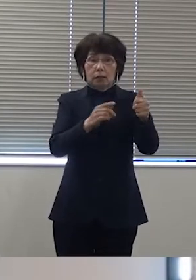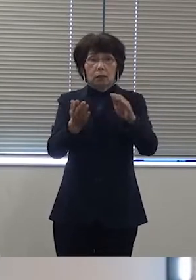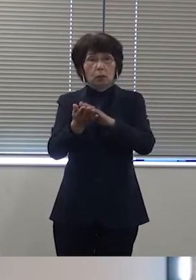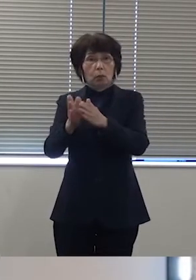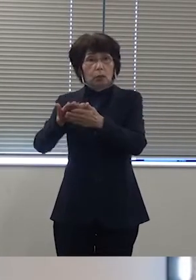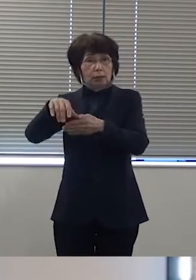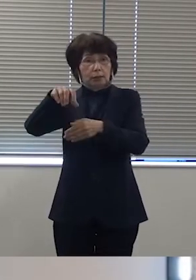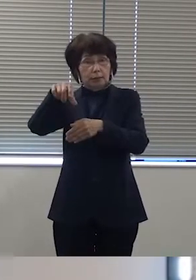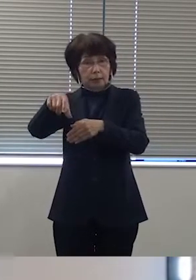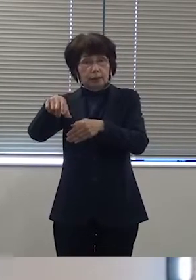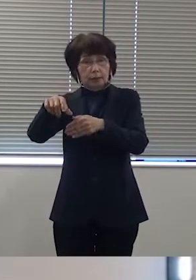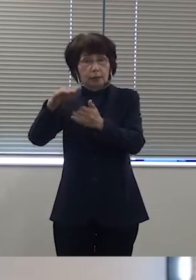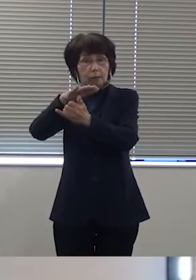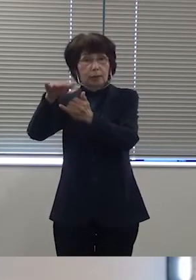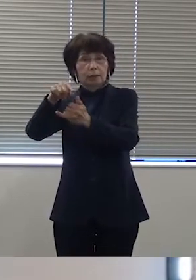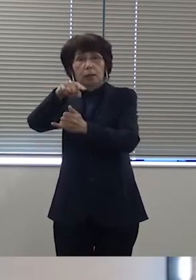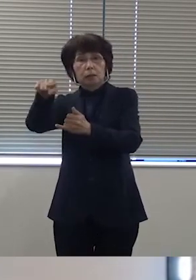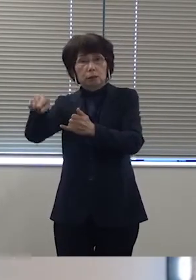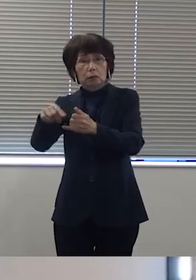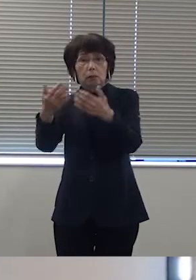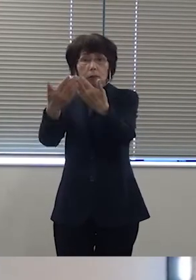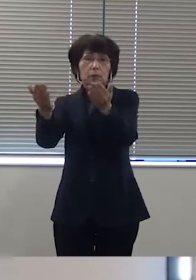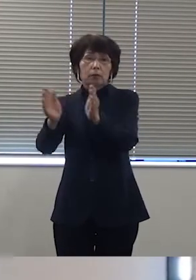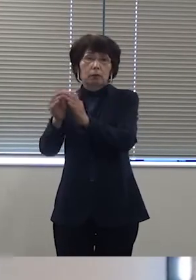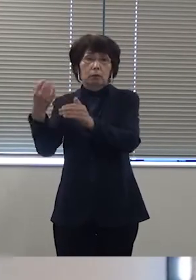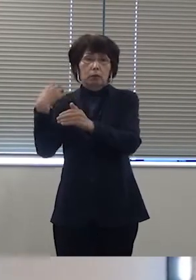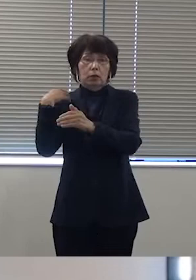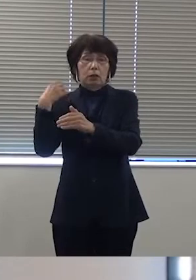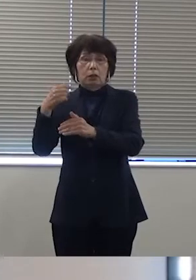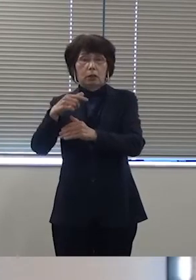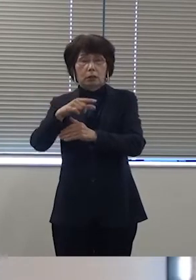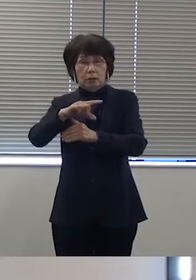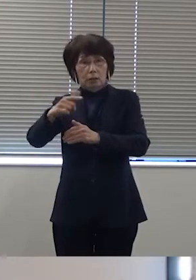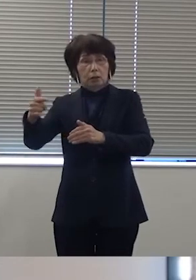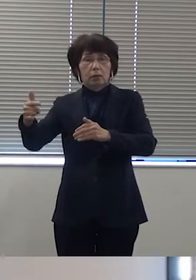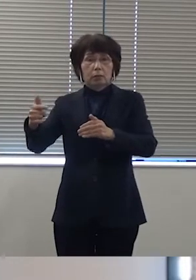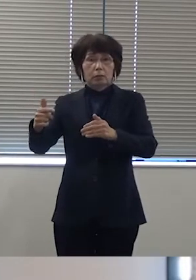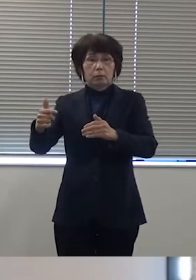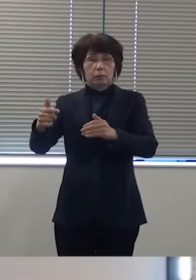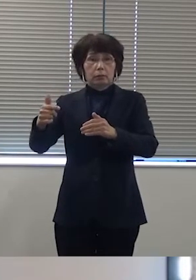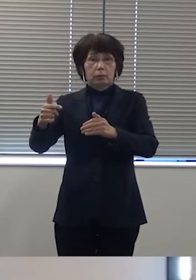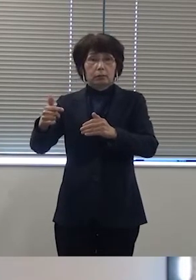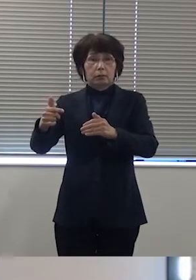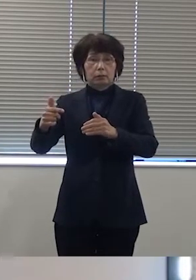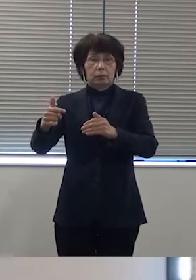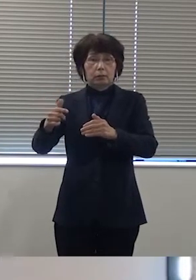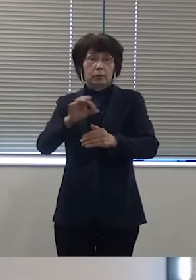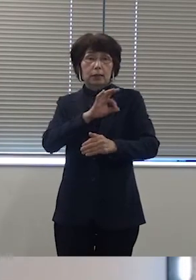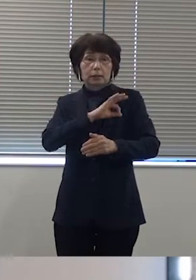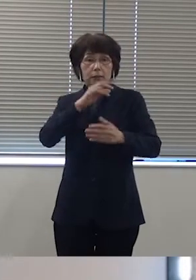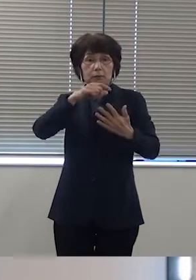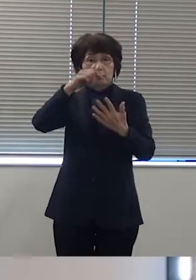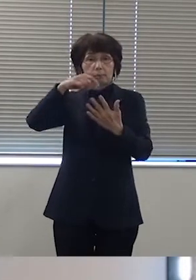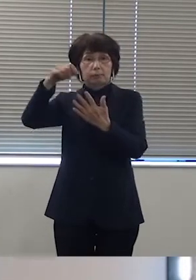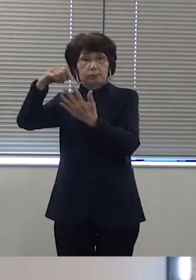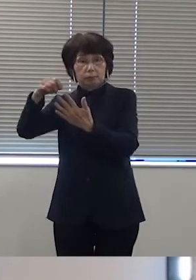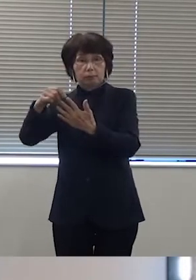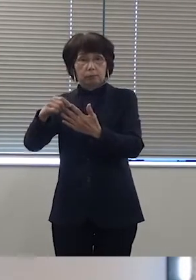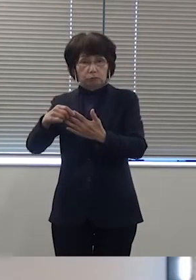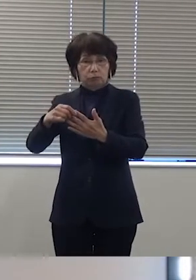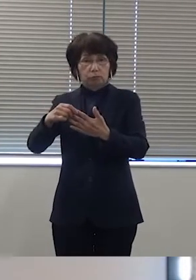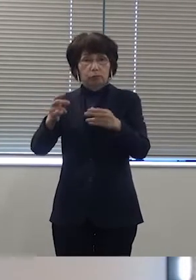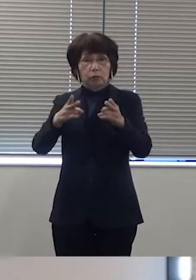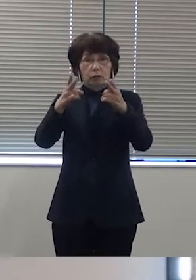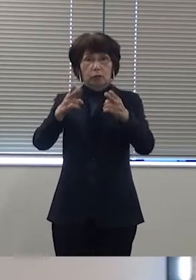あとちょっといろんな委員さんの選任をしながら有識者会議を立ち上げていきたいと思います。で、基礎データ